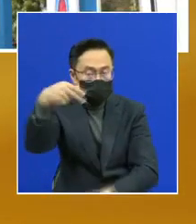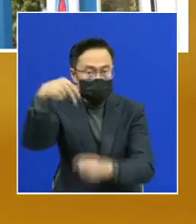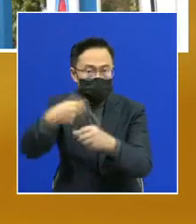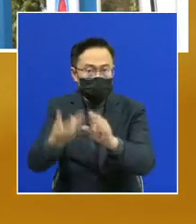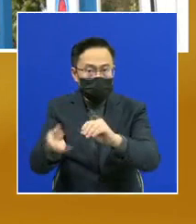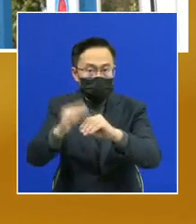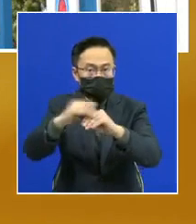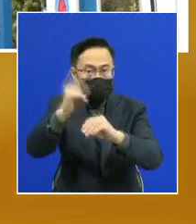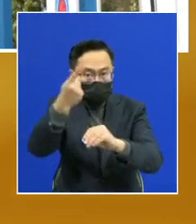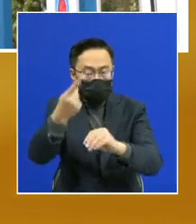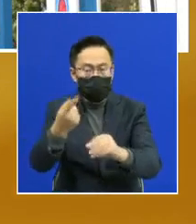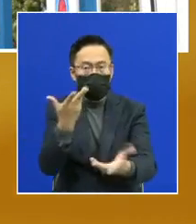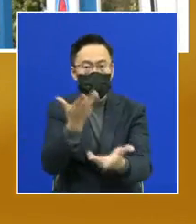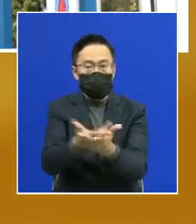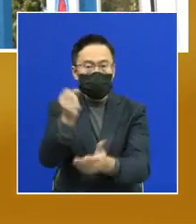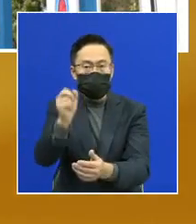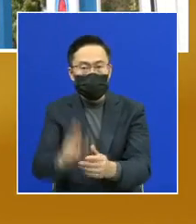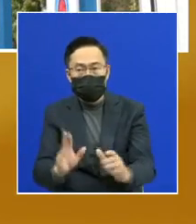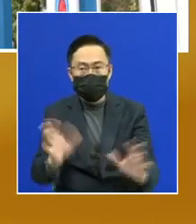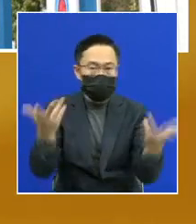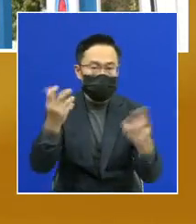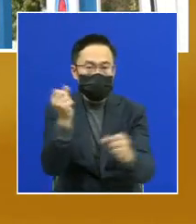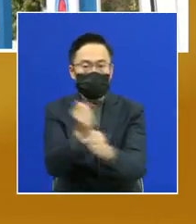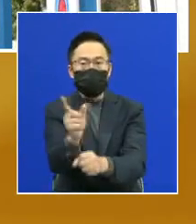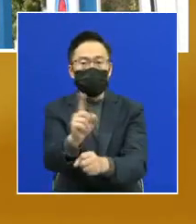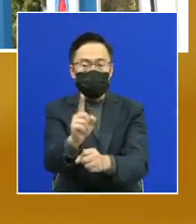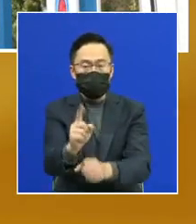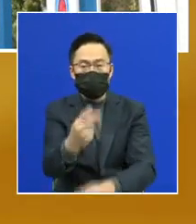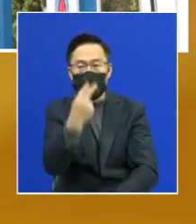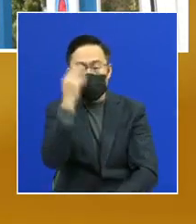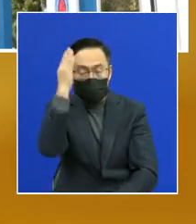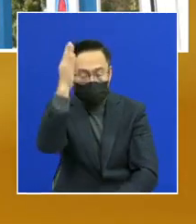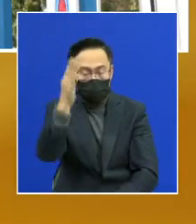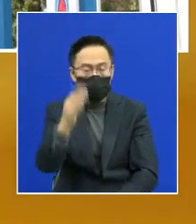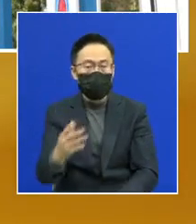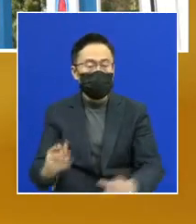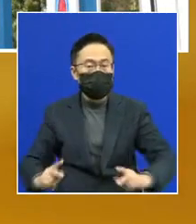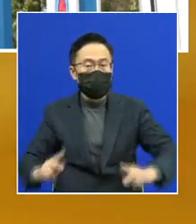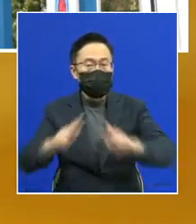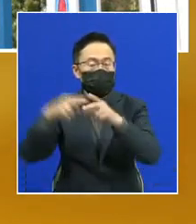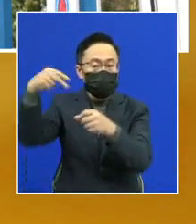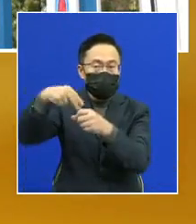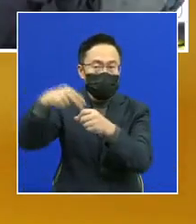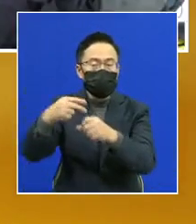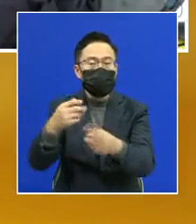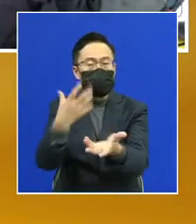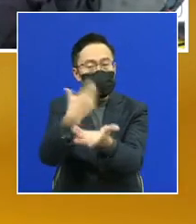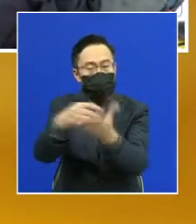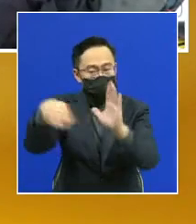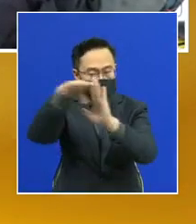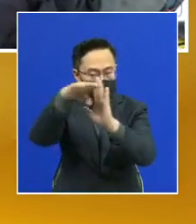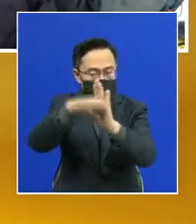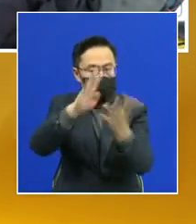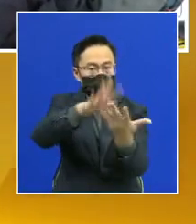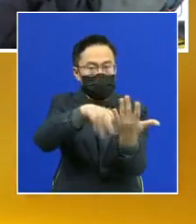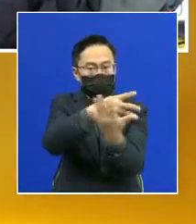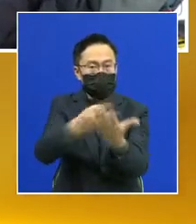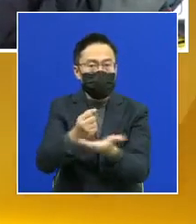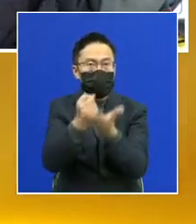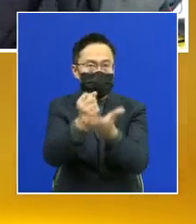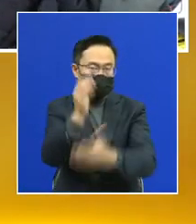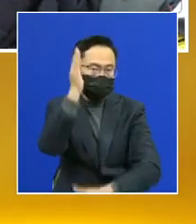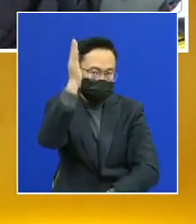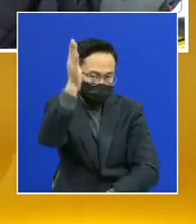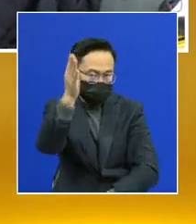จะมีหน้าตัดอะไรเอามาพยุงที่นี่ดีนะซึ่งรอฟังล่าสุดทางพลังงานน่าจะมีการแถลงว่าจะมีมาตรการอะไรออกมาบ้าง